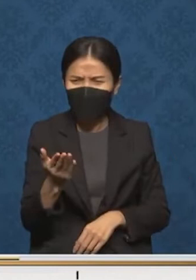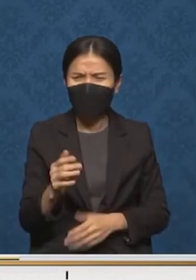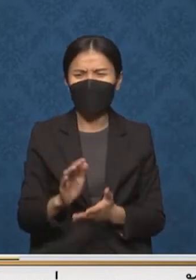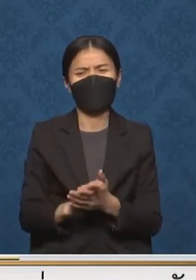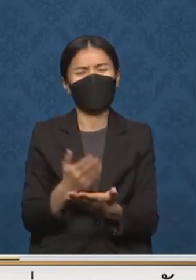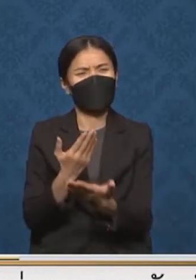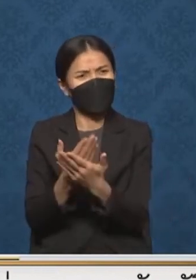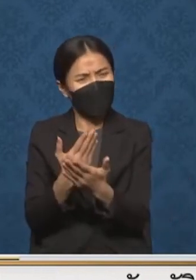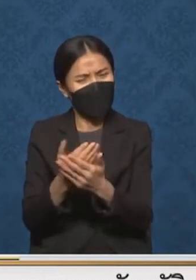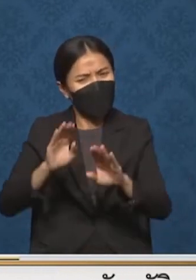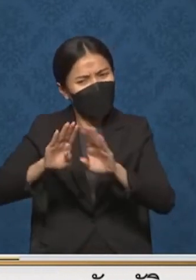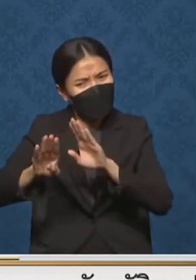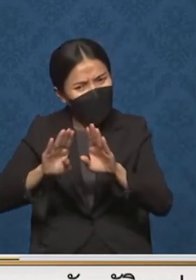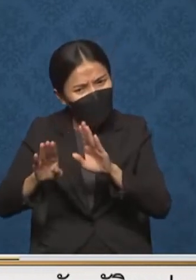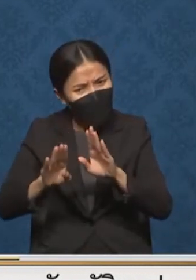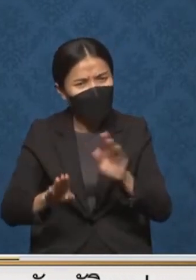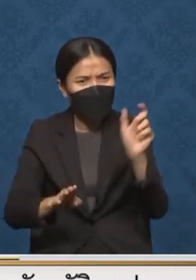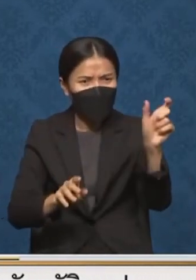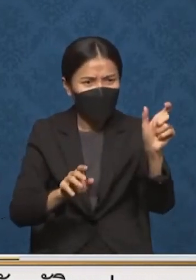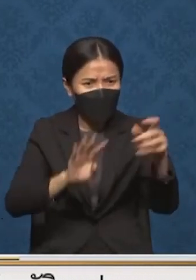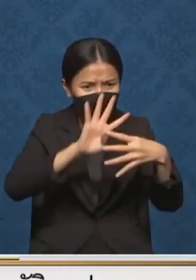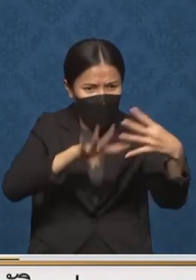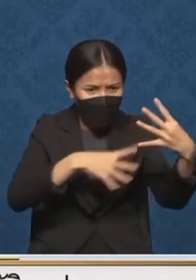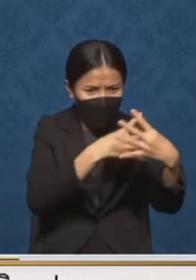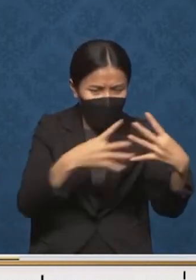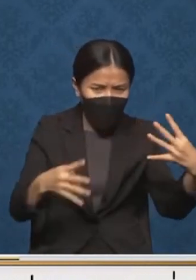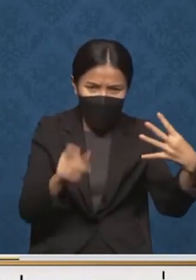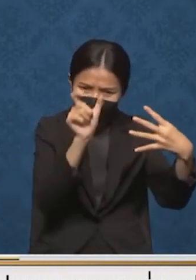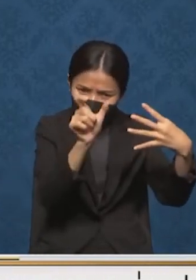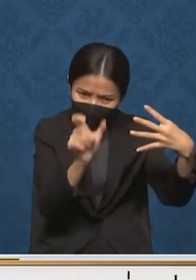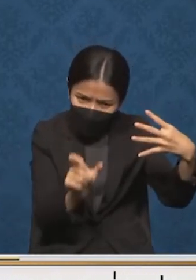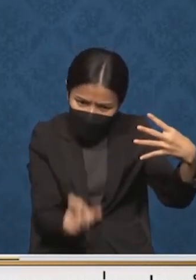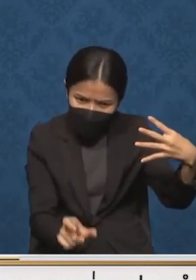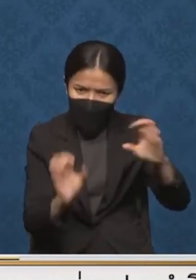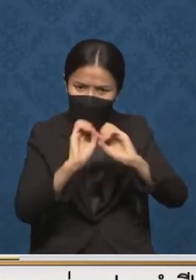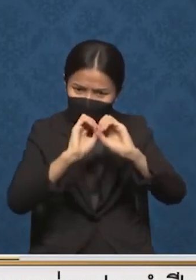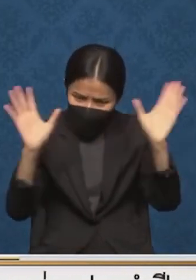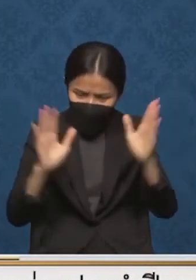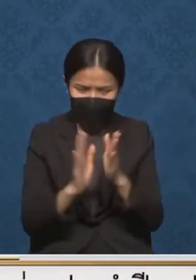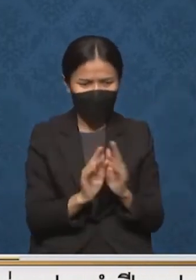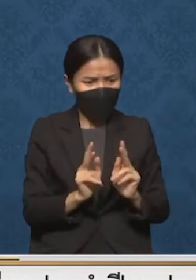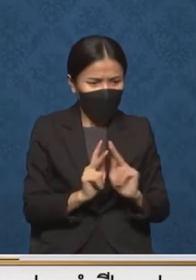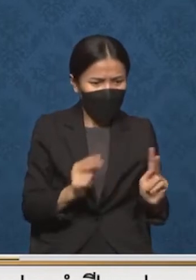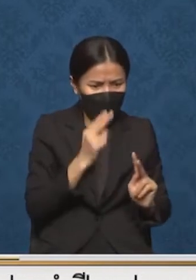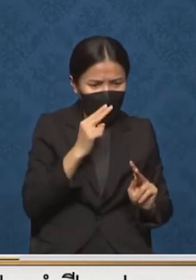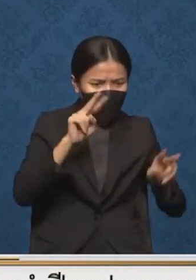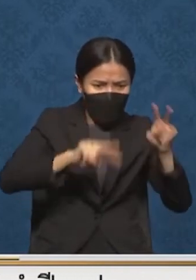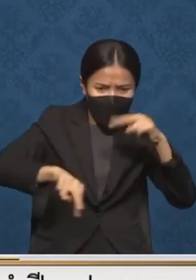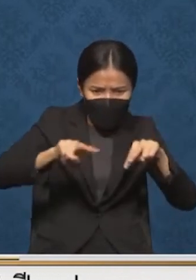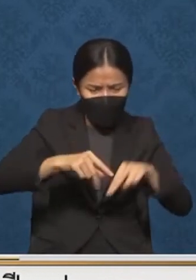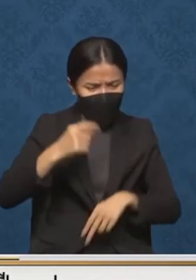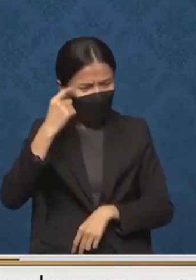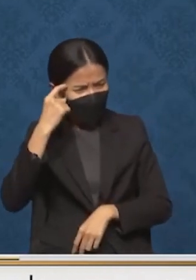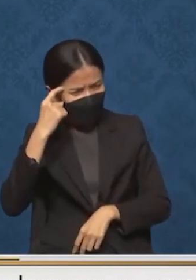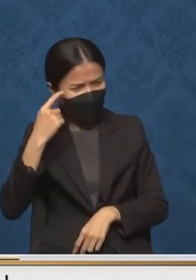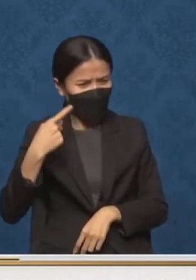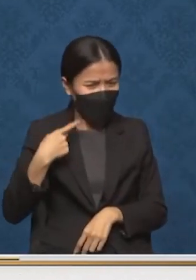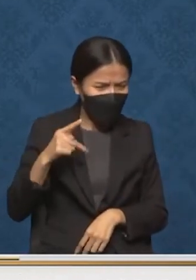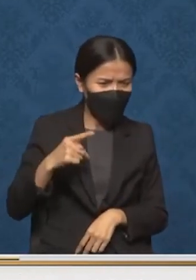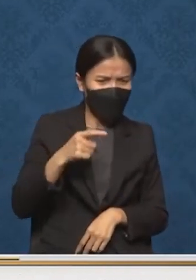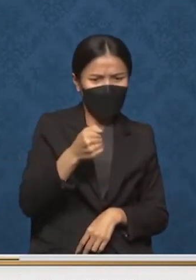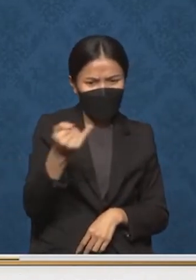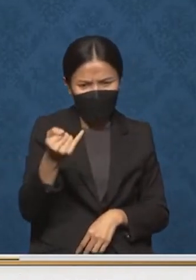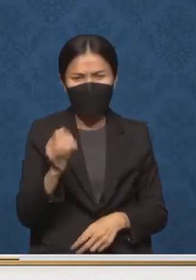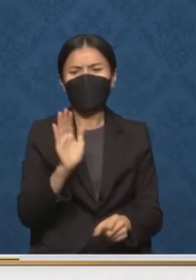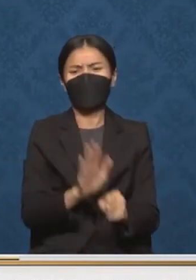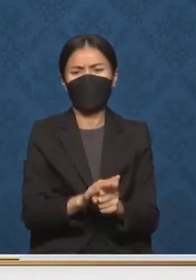้ดีก่อนกรามาทิการคจะพิจารณา ความจำเป็น คามคุมค่าแล้วกประโยชทจะได้รบ นั่นคือ หน้าที่ขกามาทิการไม่ใช่มา